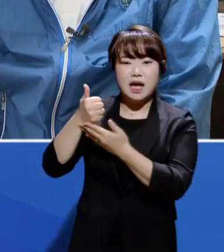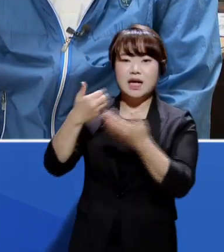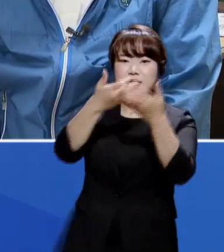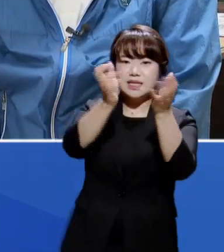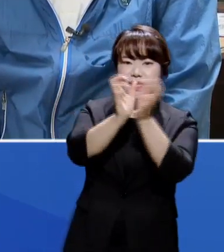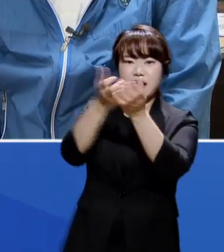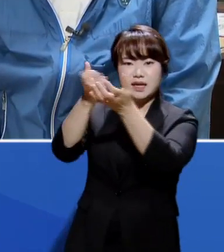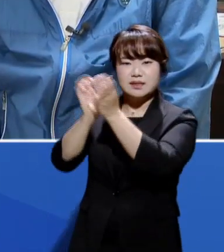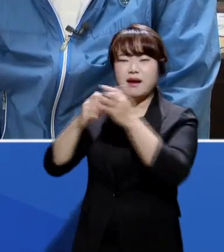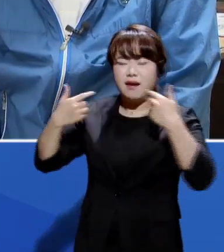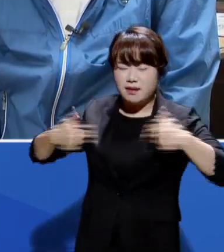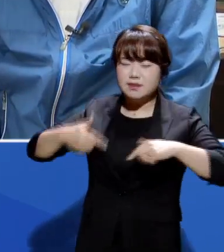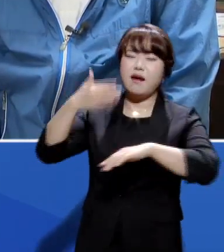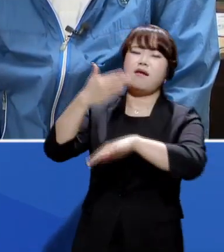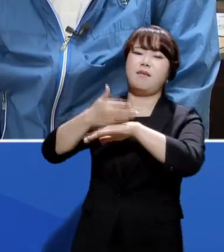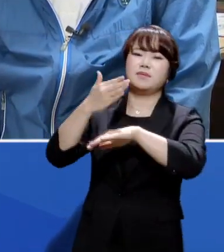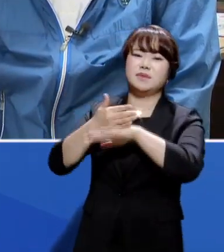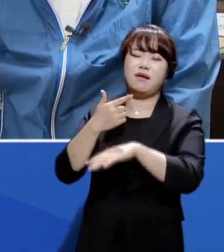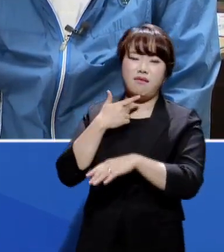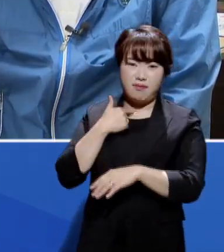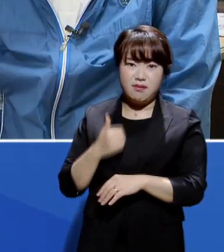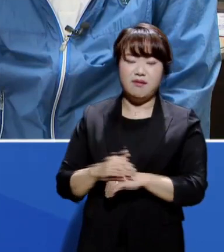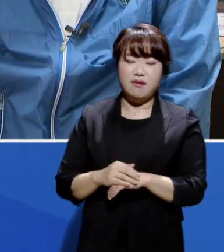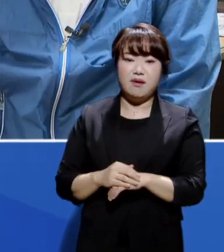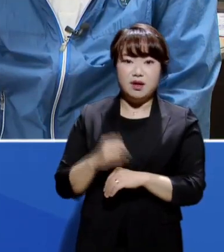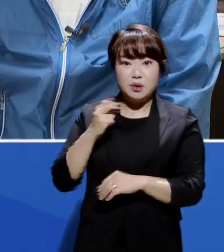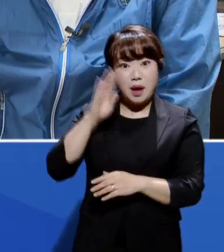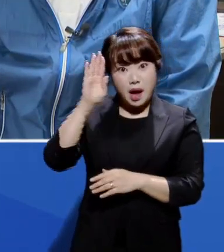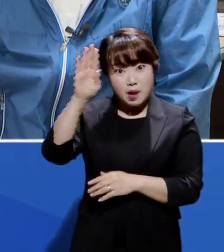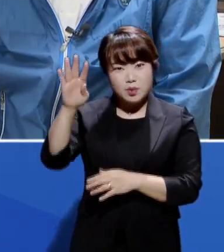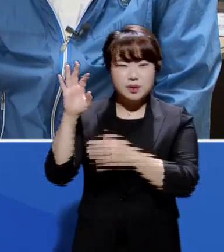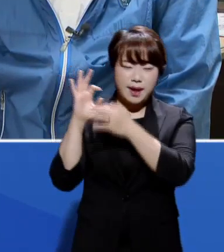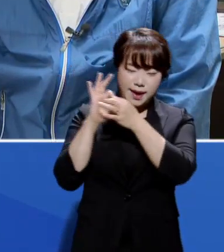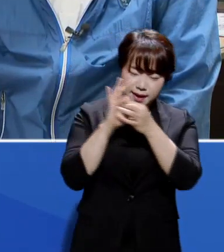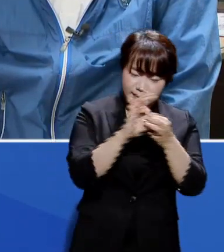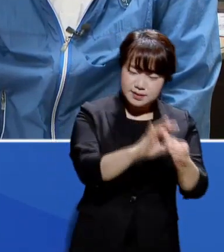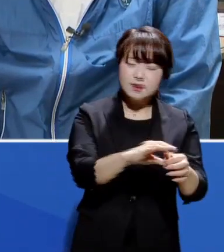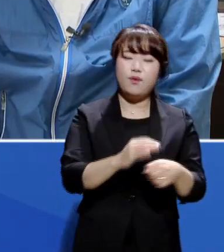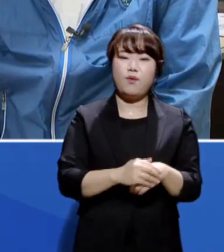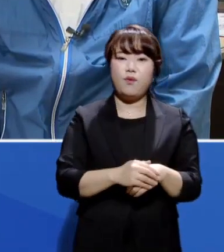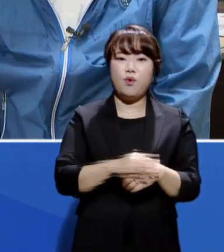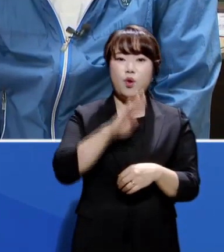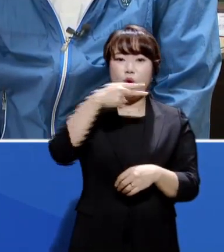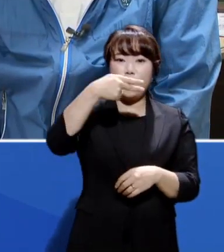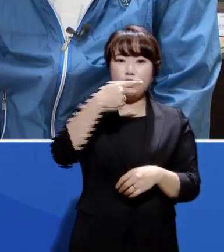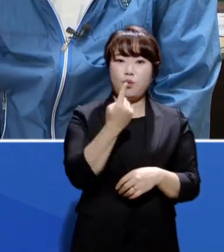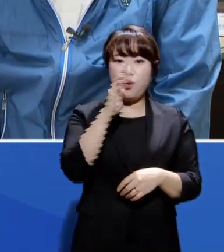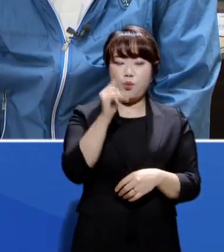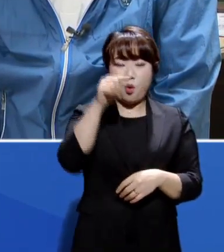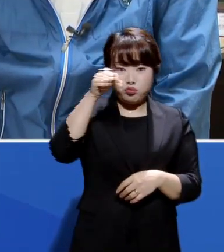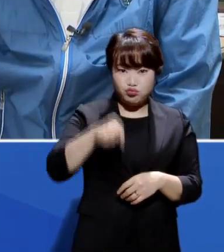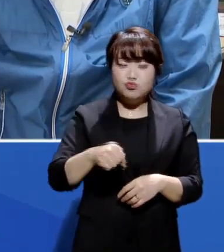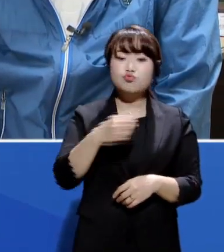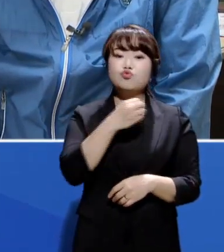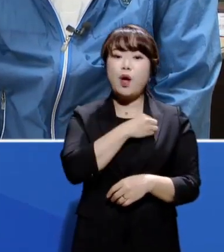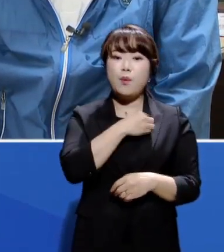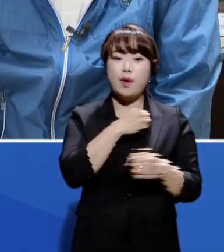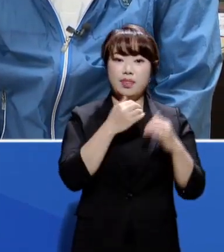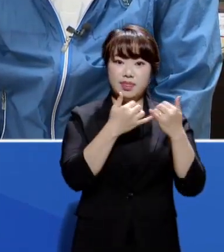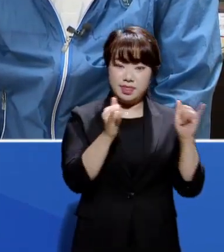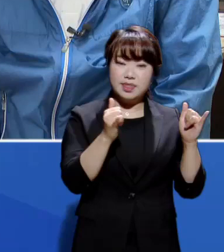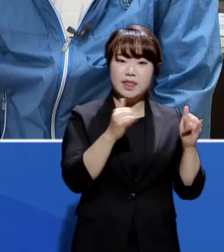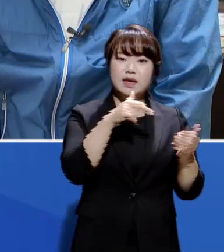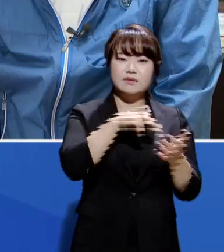단체에 대해서 항상 고맙게 생각하고 있고 앞으로 장기적으로도 우리 도봉구 회원들이 더